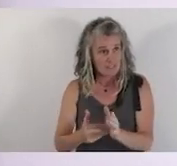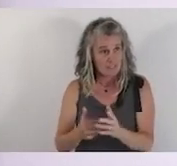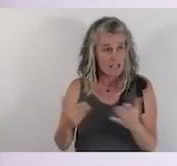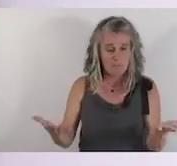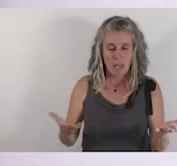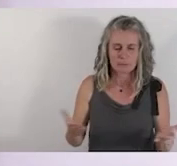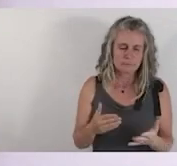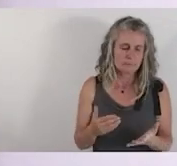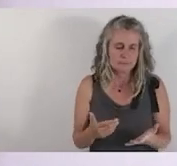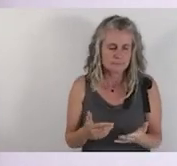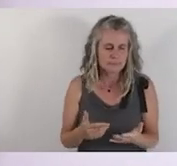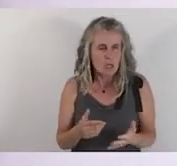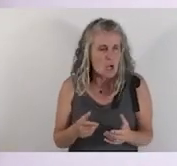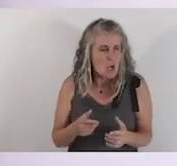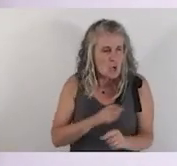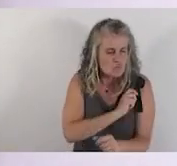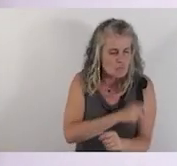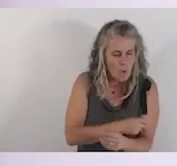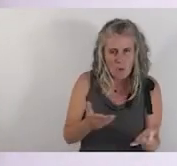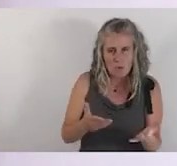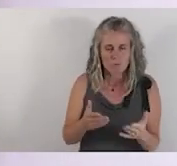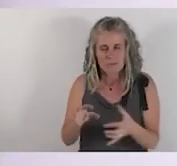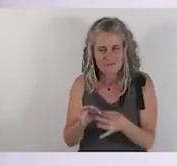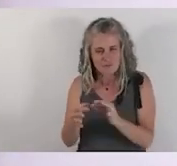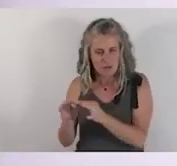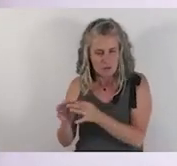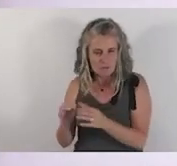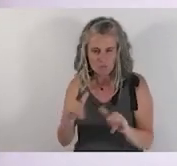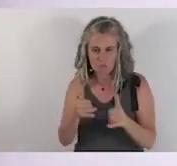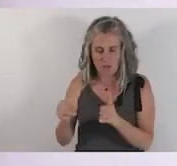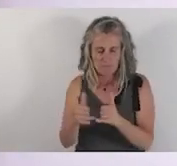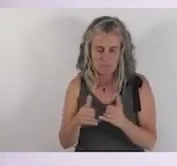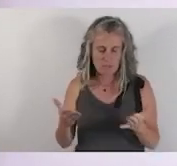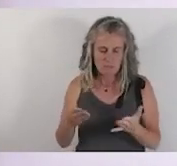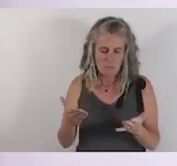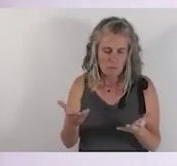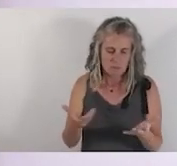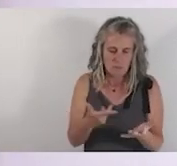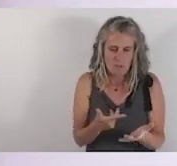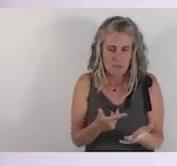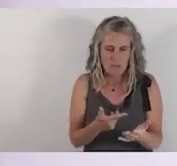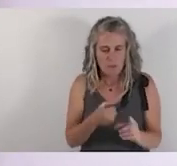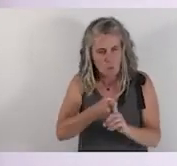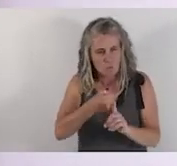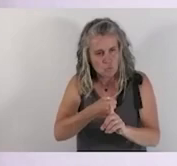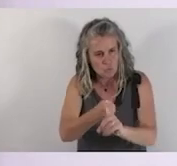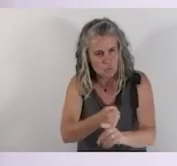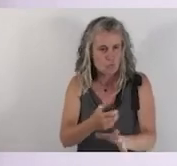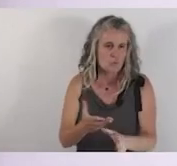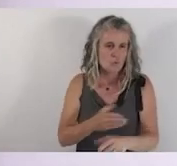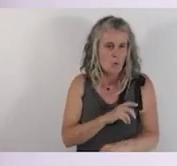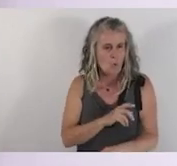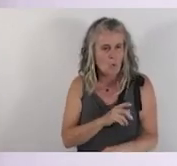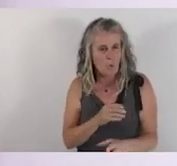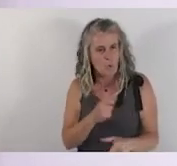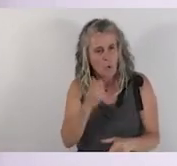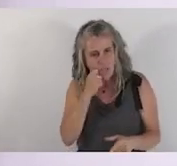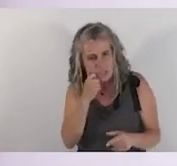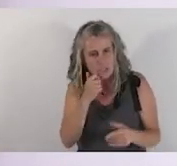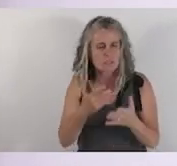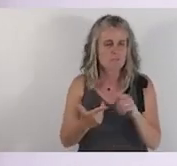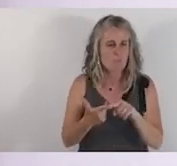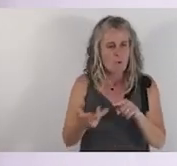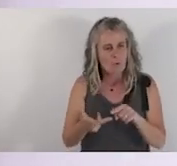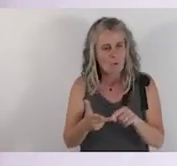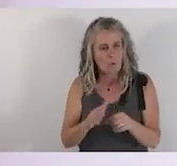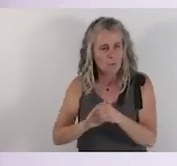le racisme, d'acceptation de tous, de lutte contre l'homophobie, évidemment, et c'est de belles choses qu'on aura à côté de